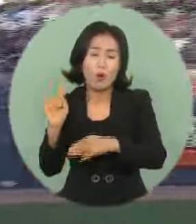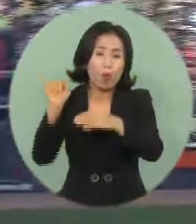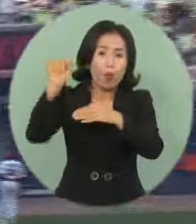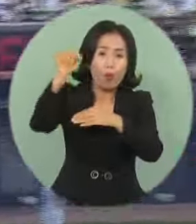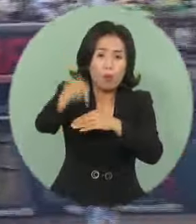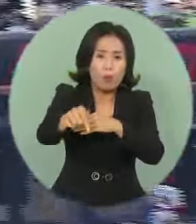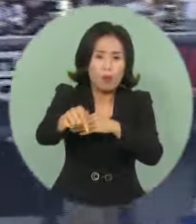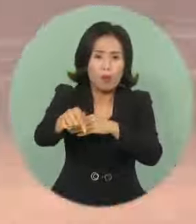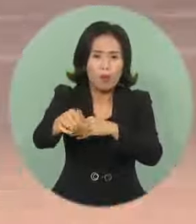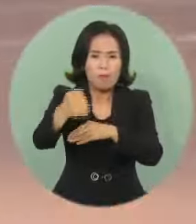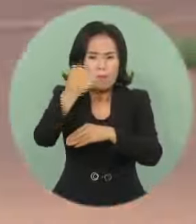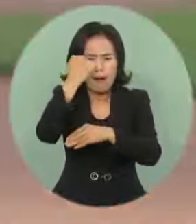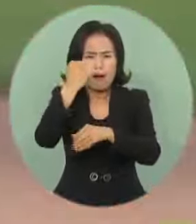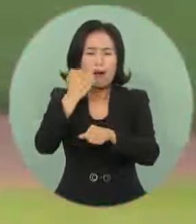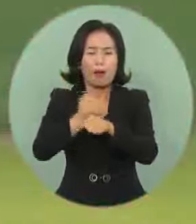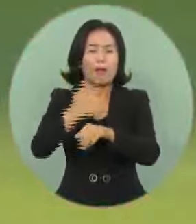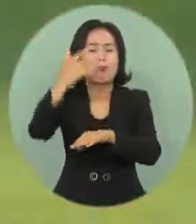허무하게 경기를 내줍니다.